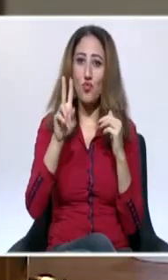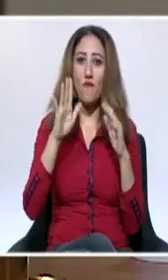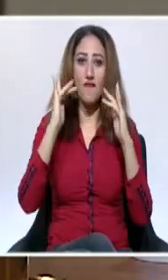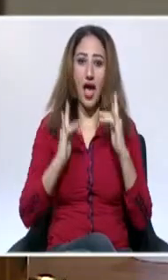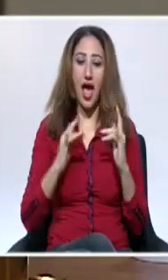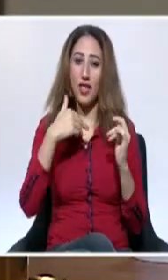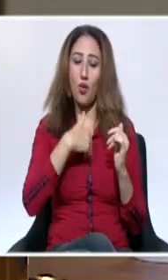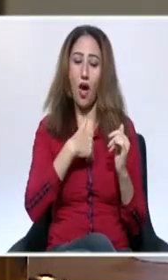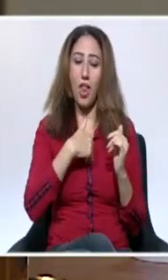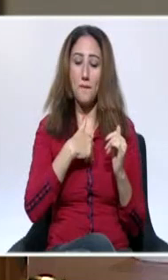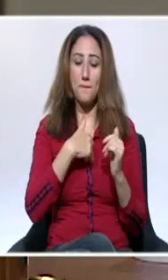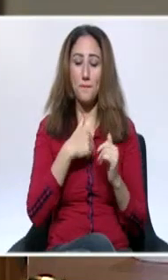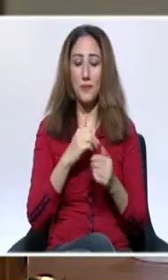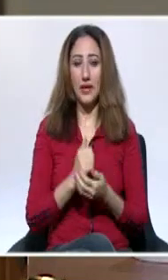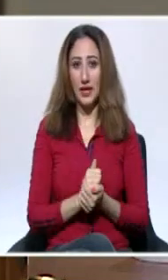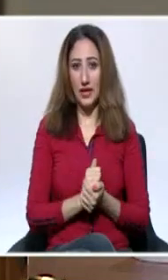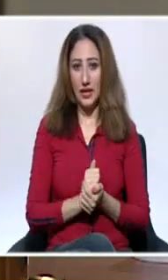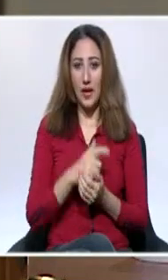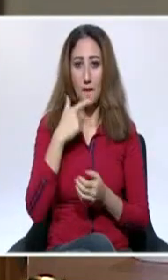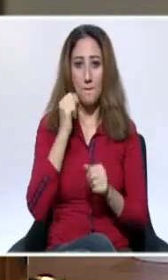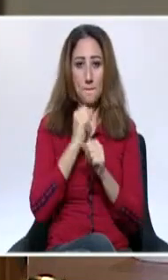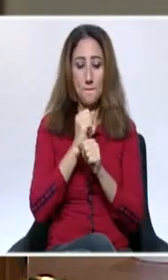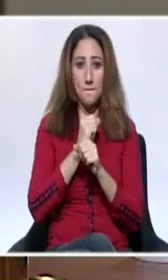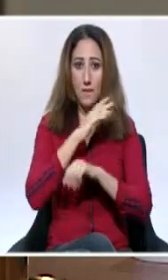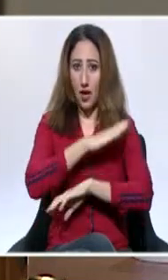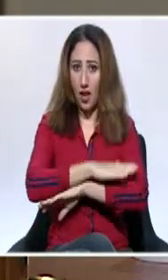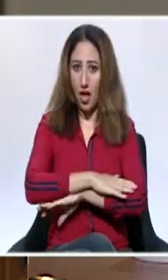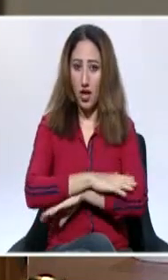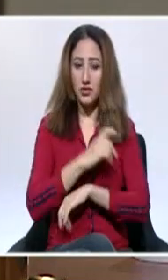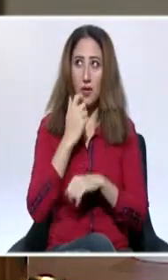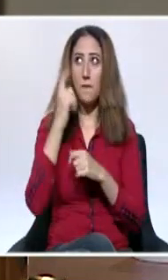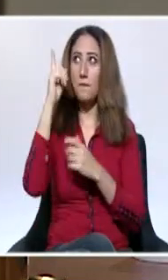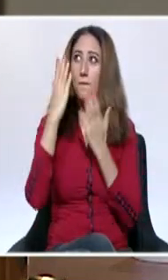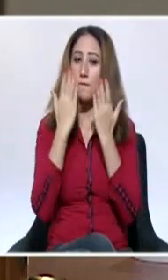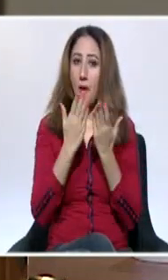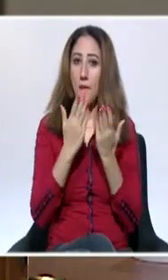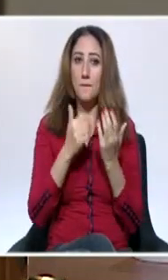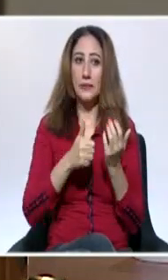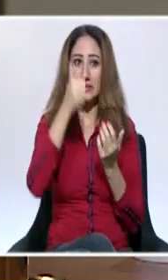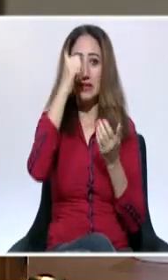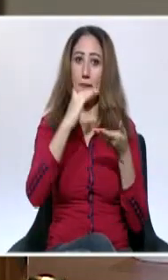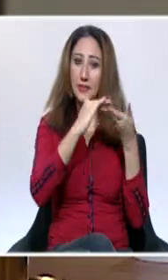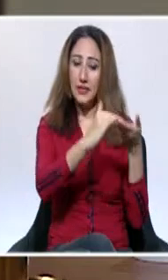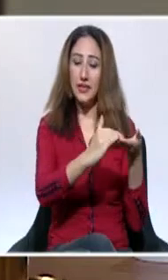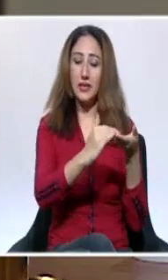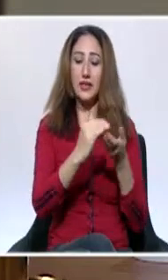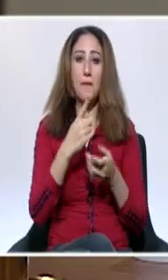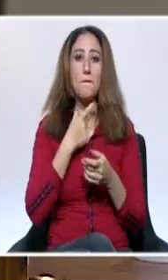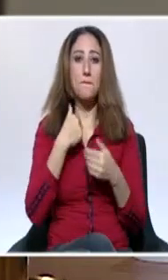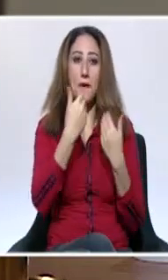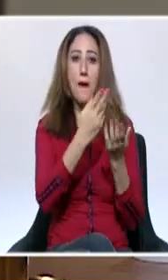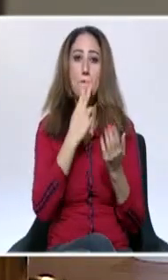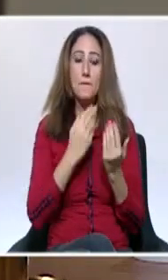قلوبهم، اللي فاكراك في دعائها بإخلاص وتتمنى ربنا يستجيب لك، اللي بيحبوا لك